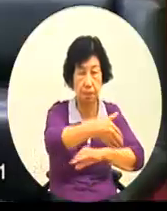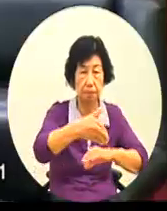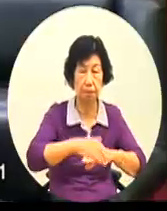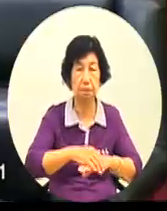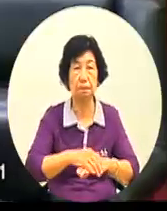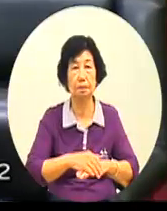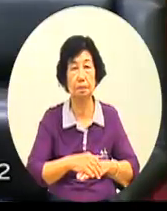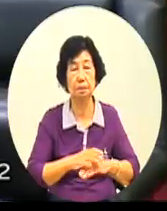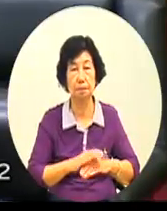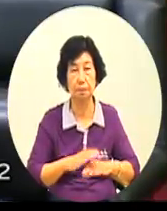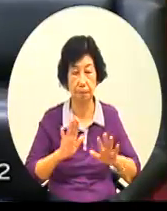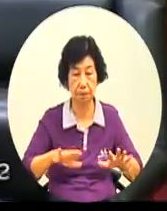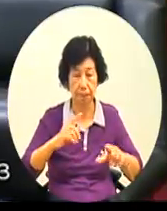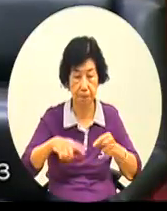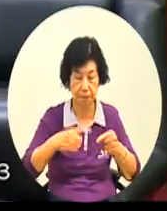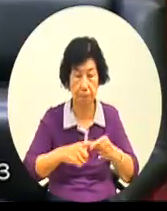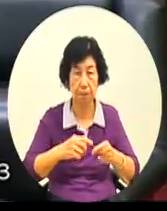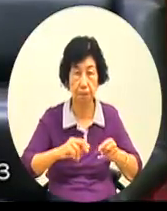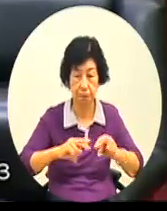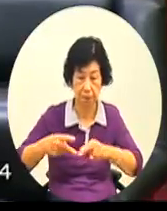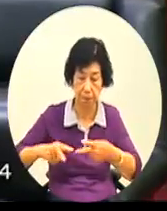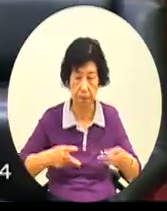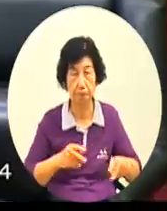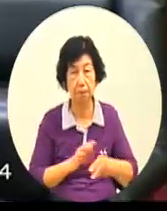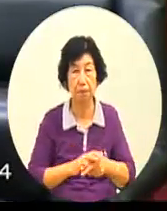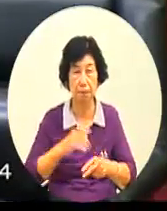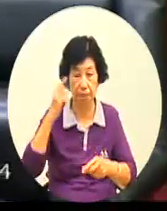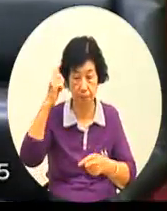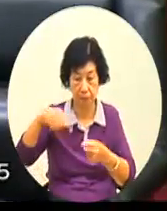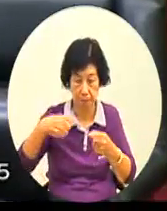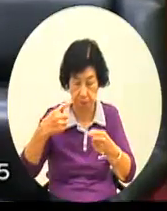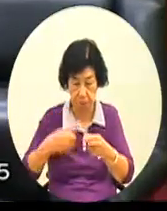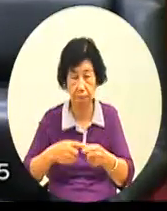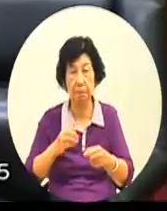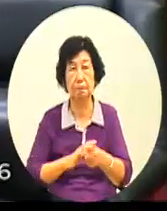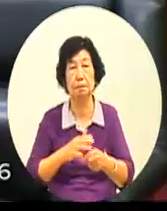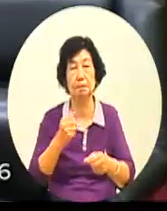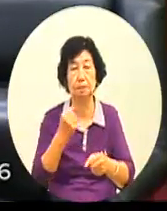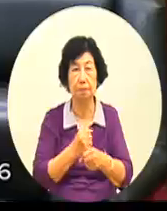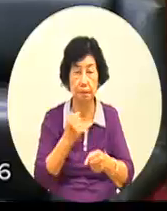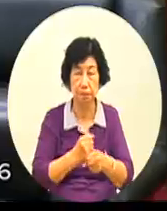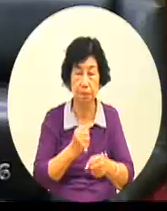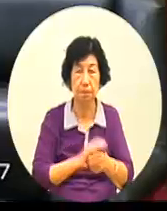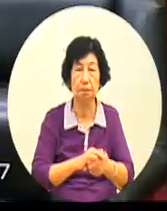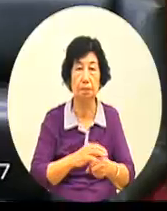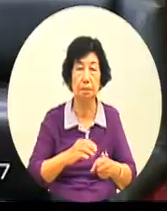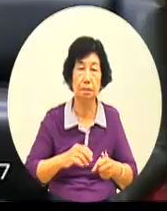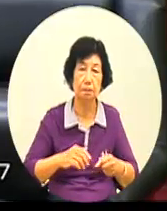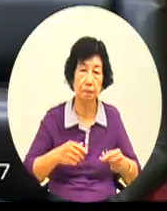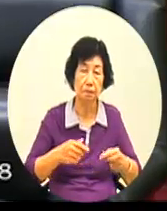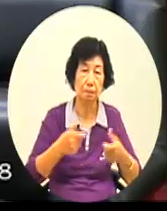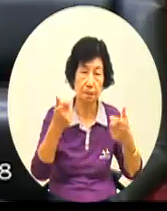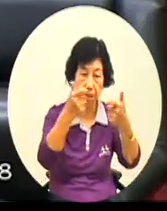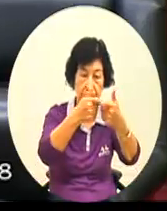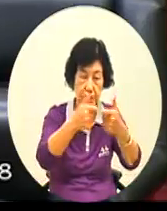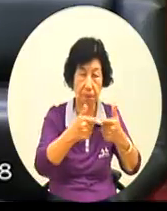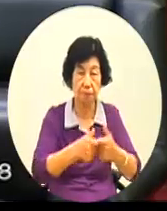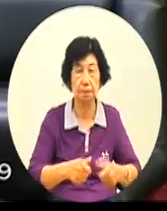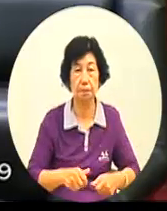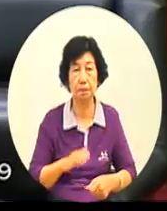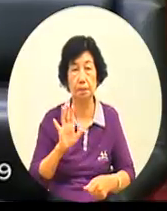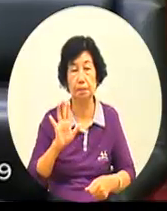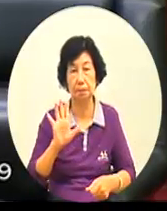呢做了些什么改善，明年要做了些什么，让我们的期待能够符合嘛。这个温泉的部